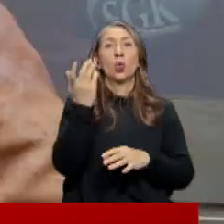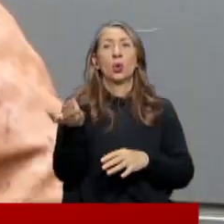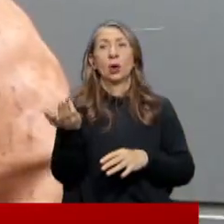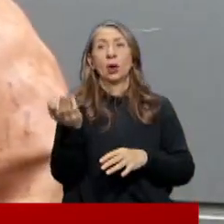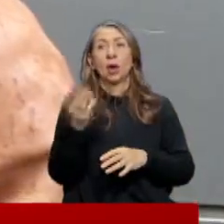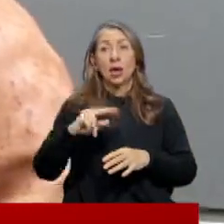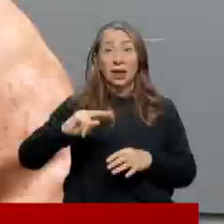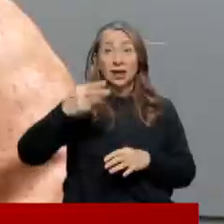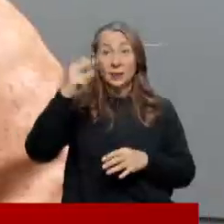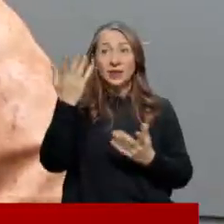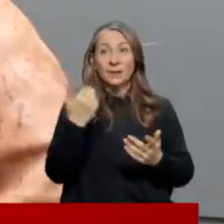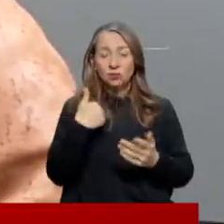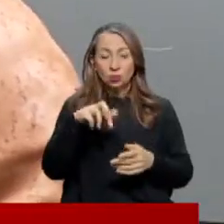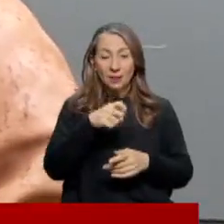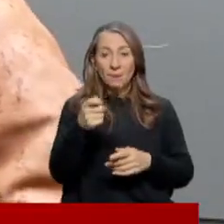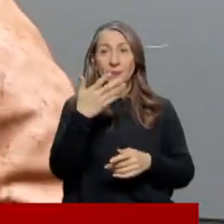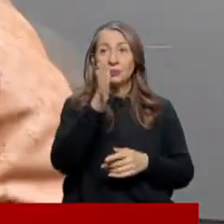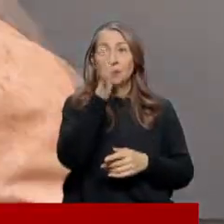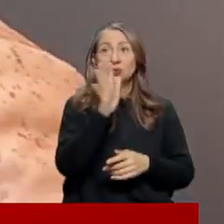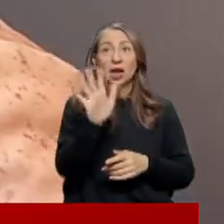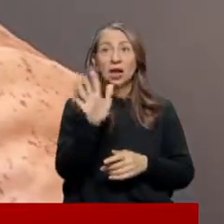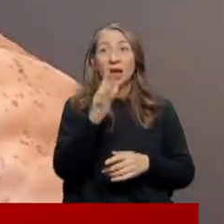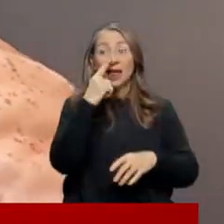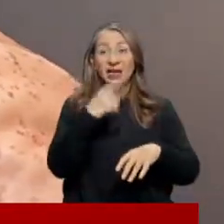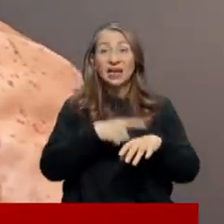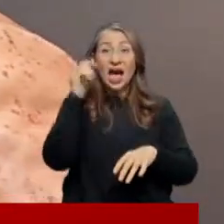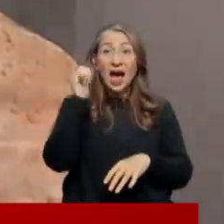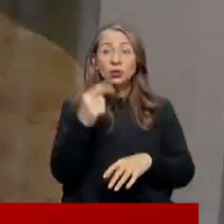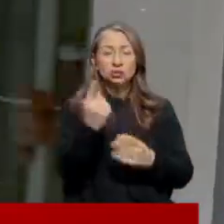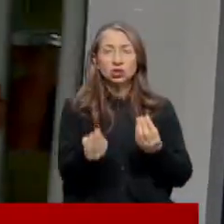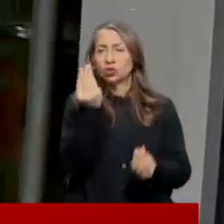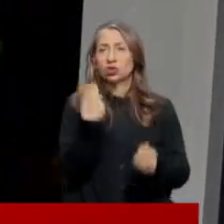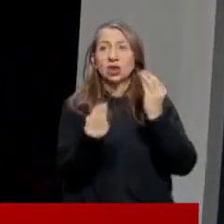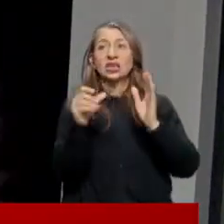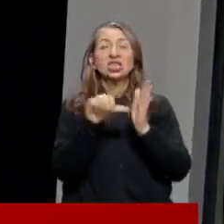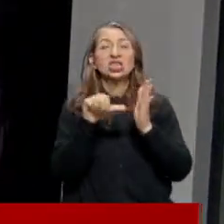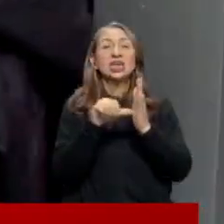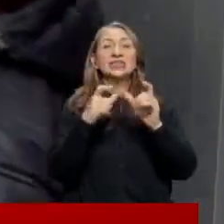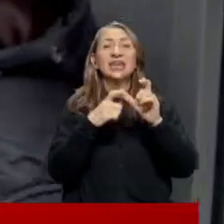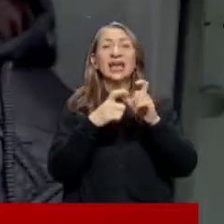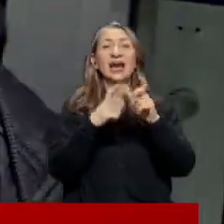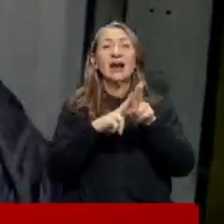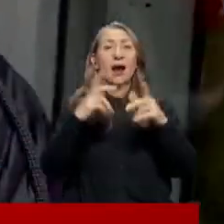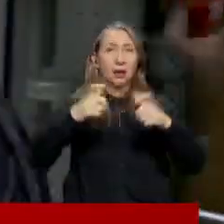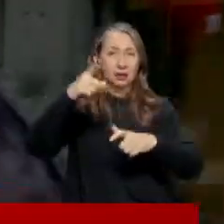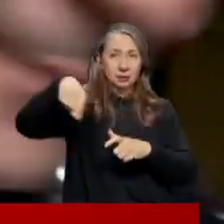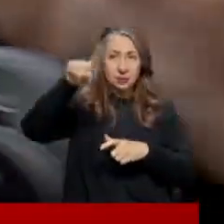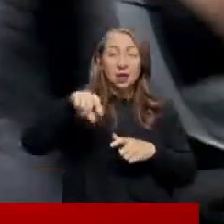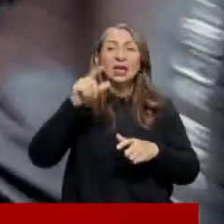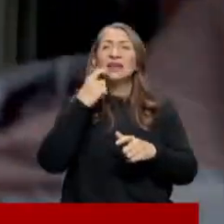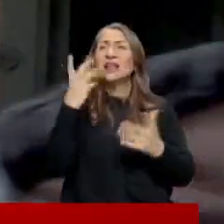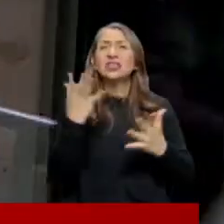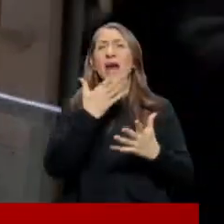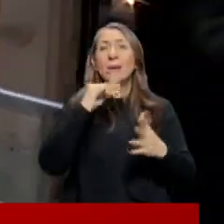yani. Kademeli de benim şu an primim 5550. İnanın ki her gün bir şeyler çıkıyor. Şişli Sosyal Güvenlik Merkezi burası.